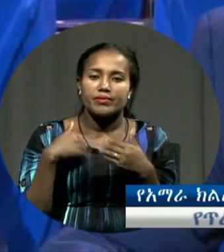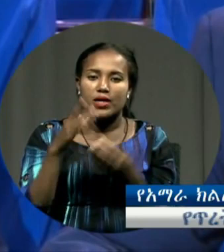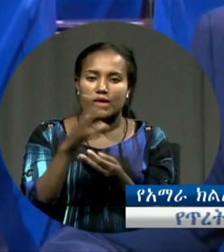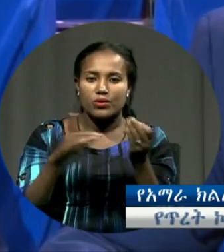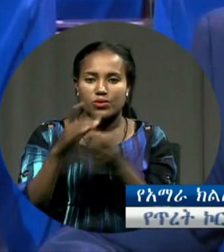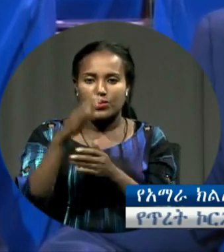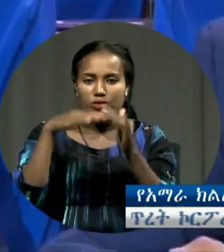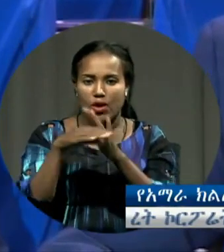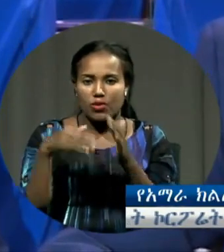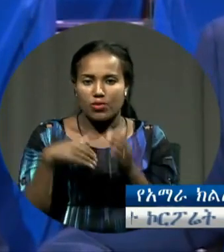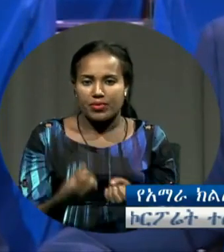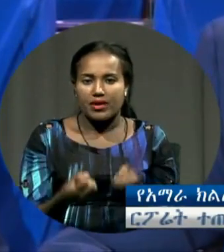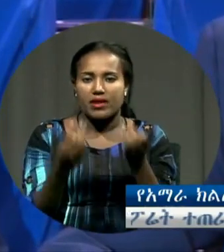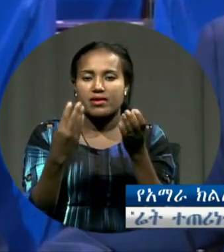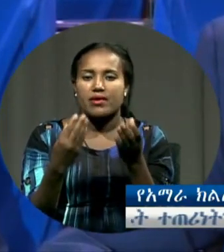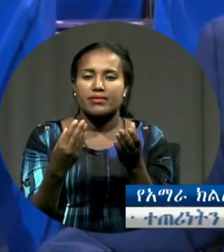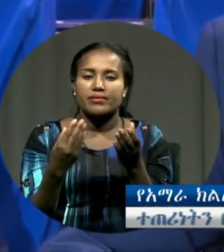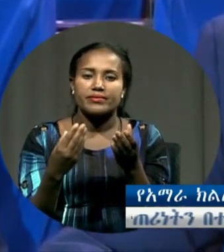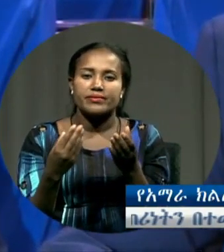በክልል ውስጥ ያሉ በርካታ